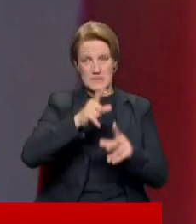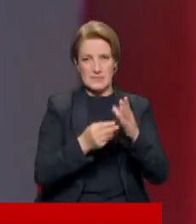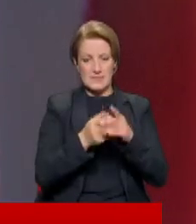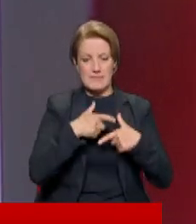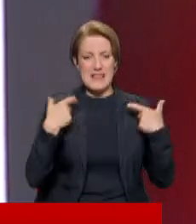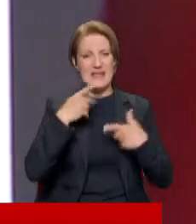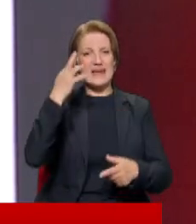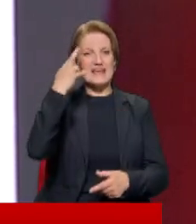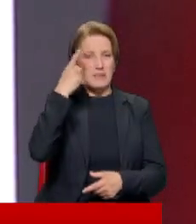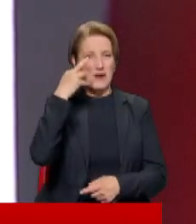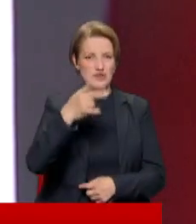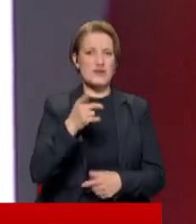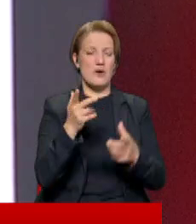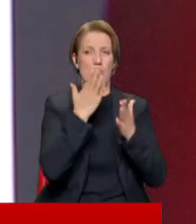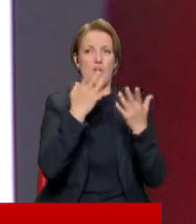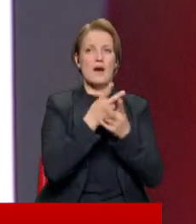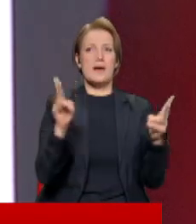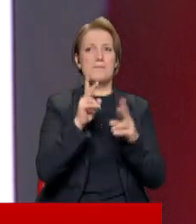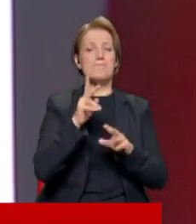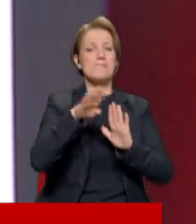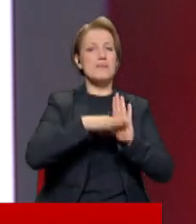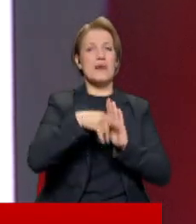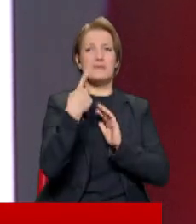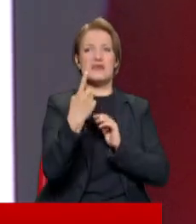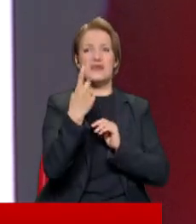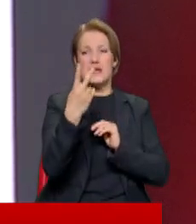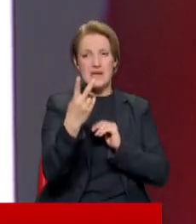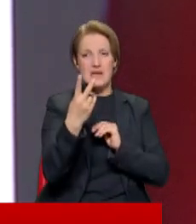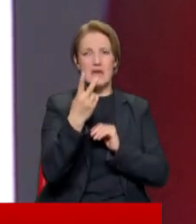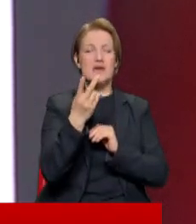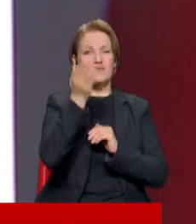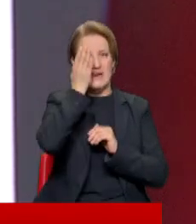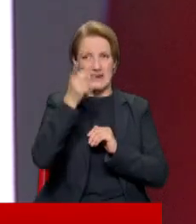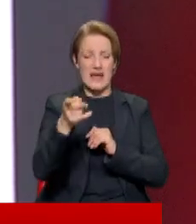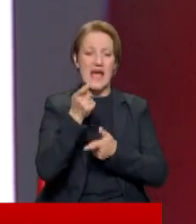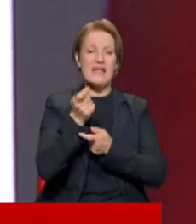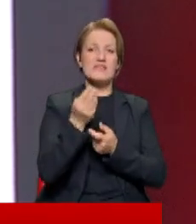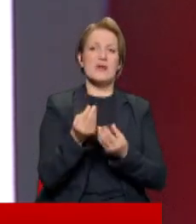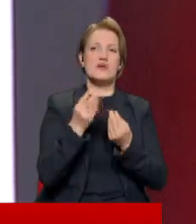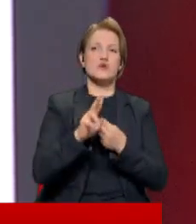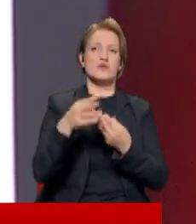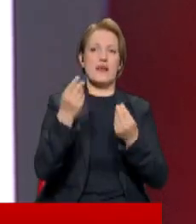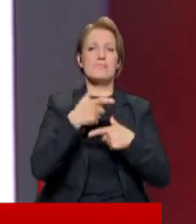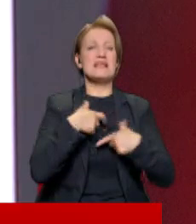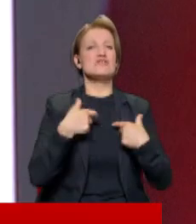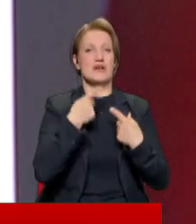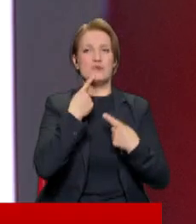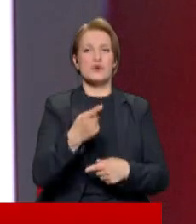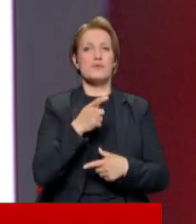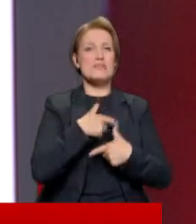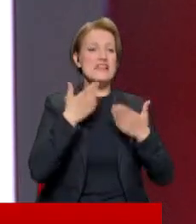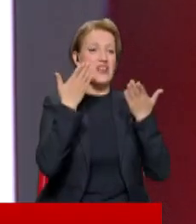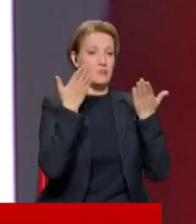bu milli Yabancı dilde eğitim veren okullar açılıyor maddenin biri bu iki yoksullara 3 eğitime yön verin diyor işte milliyetçilikten bahsediyorduk aslında